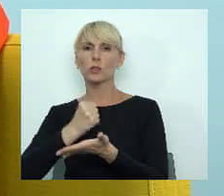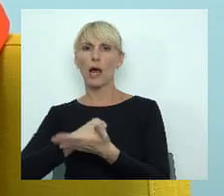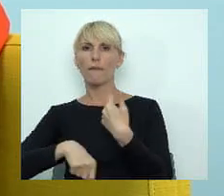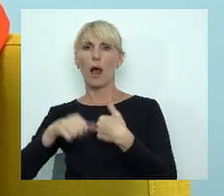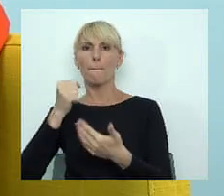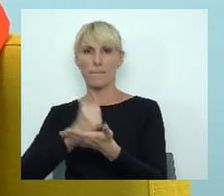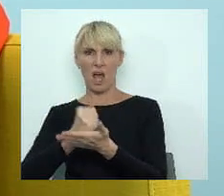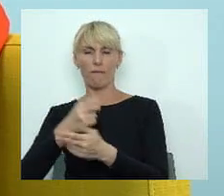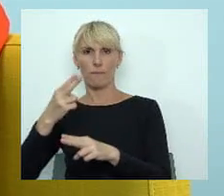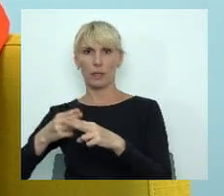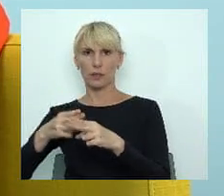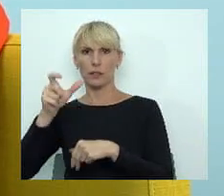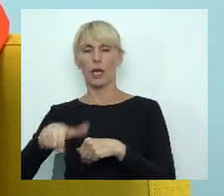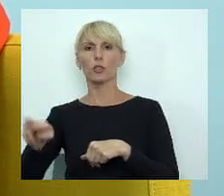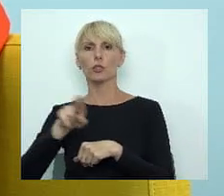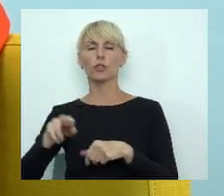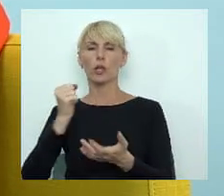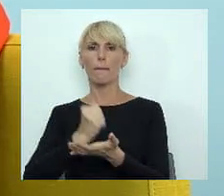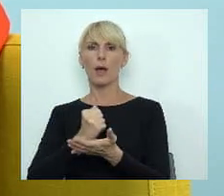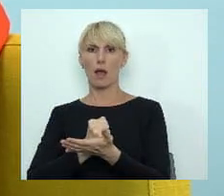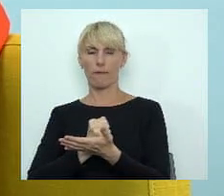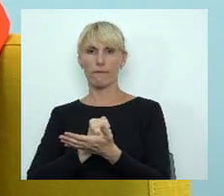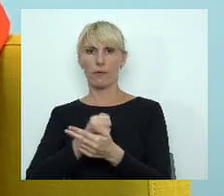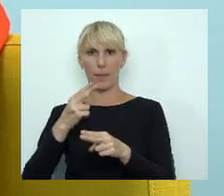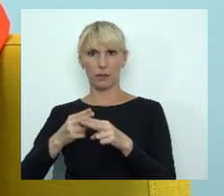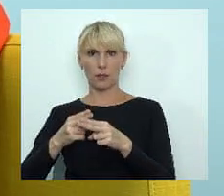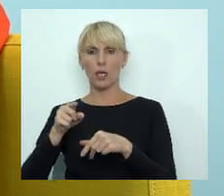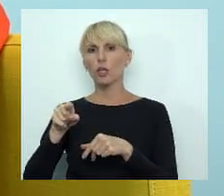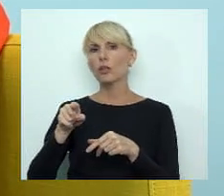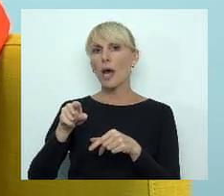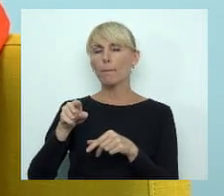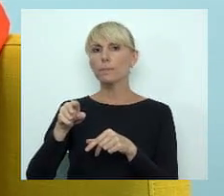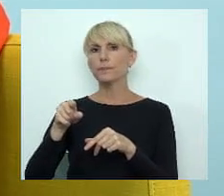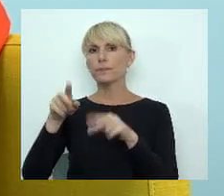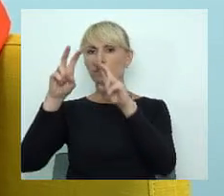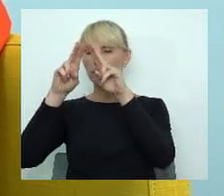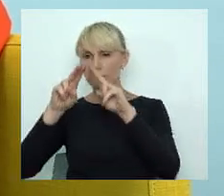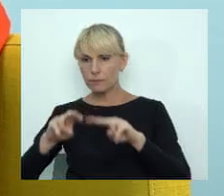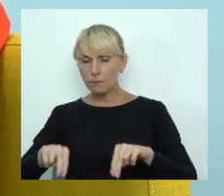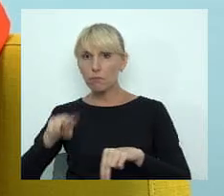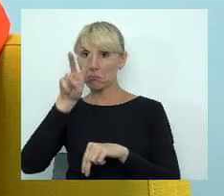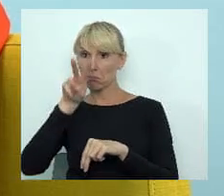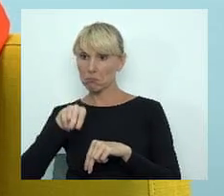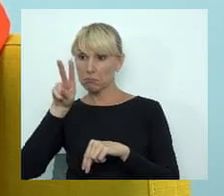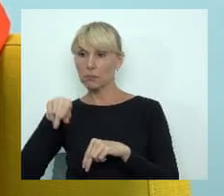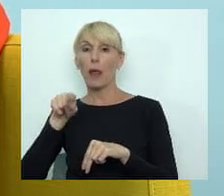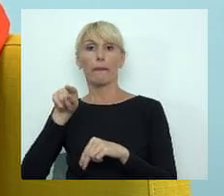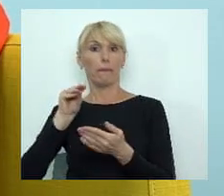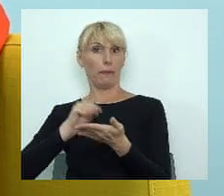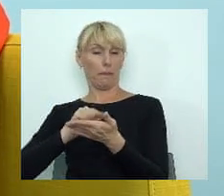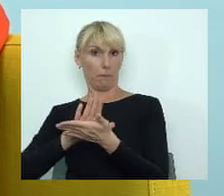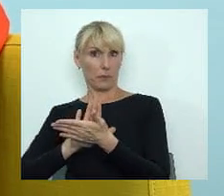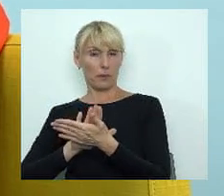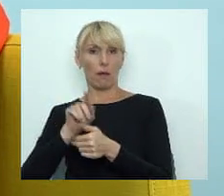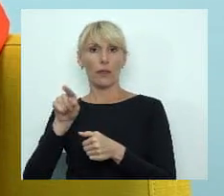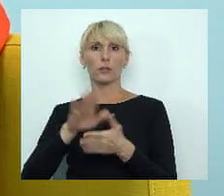pacjenta i Rzeczniku Praw Pacjenta. Mhm. I tam mamy stosowne rozróżnienie. Pewne sposoby